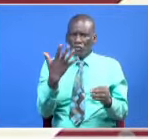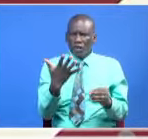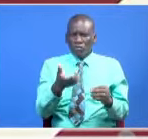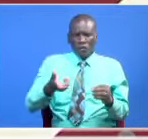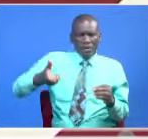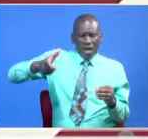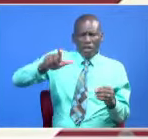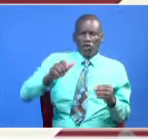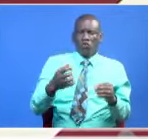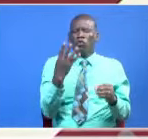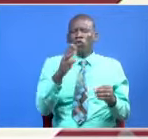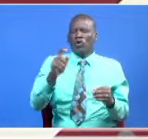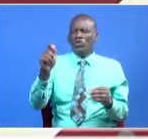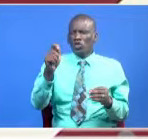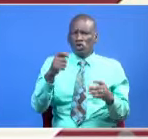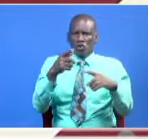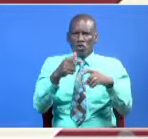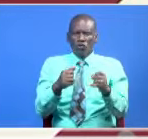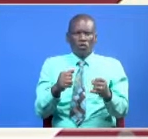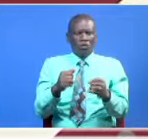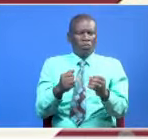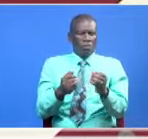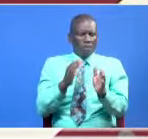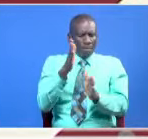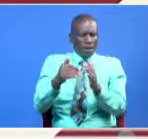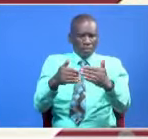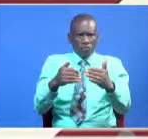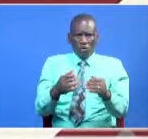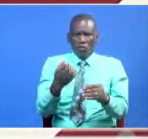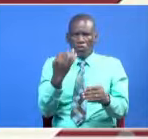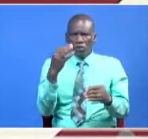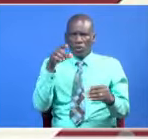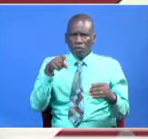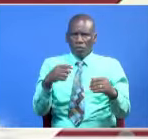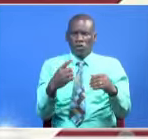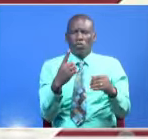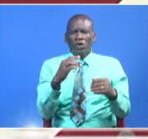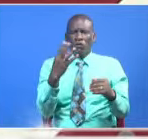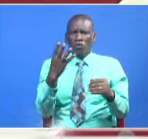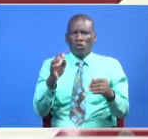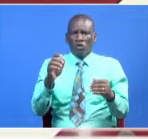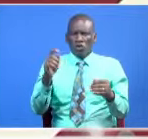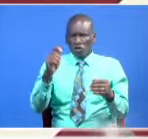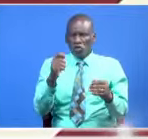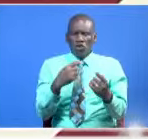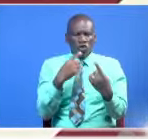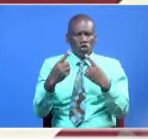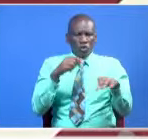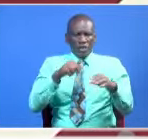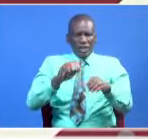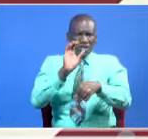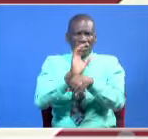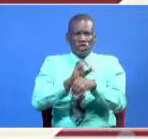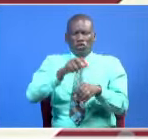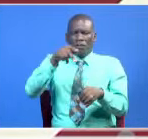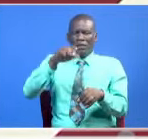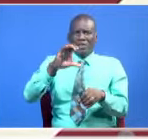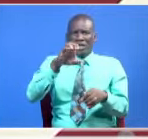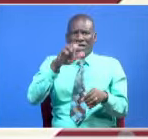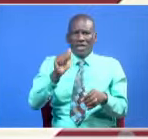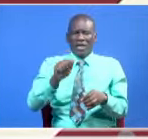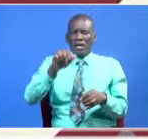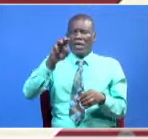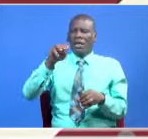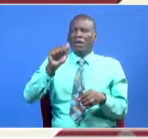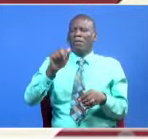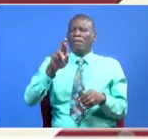hadi trilioni 4 kutoka makadirio ya awali ya trilioni 3.14. Akizungumza katika kanisa la PCEA Maralal